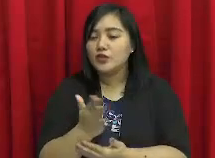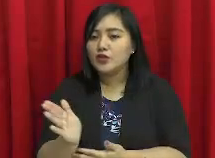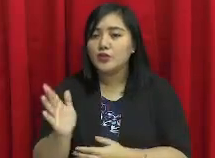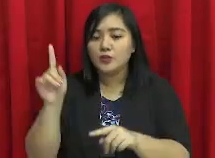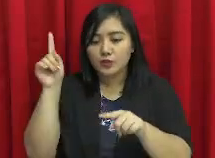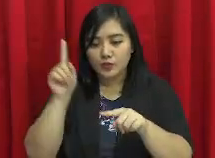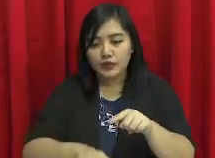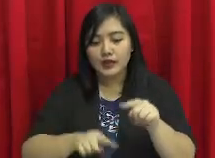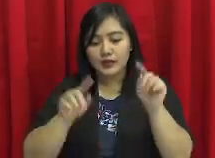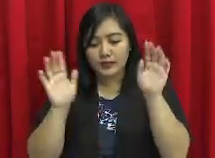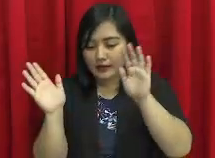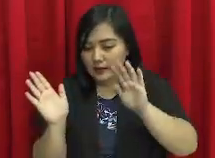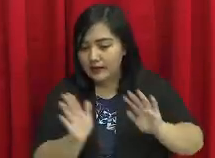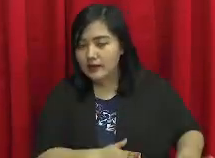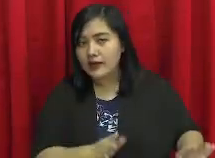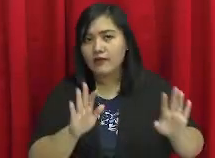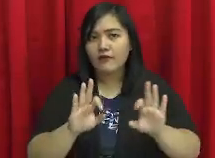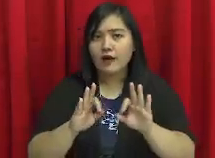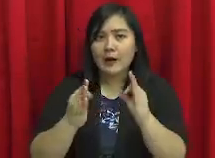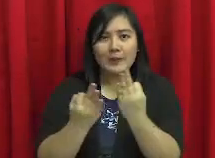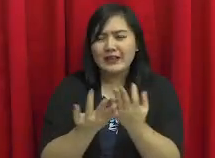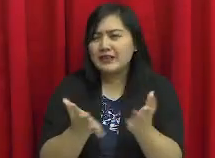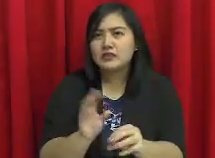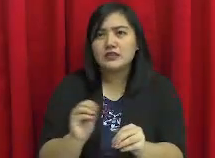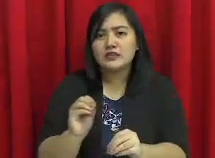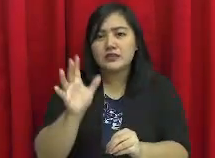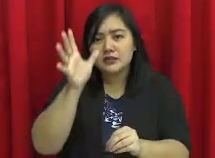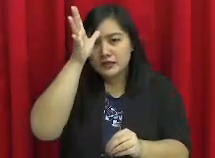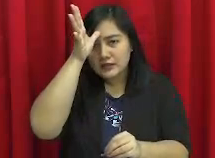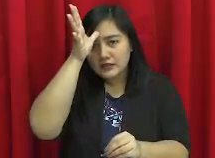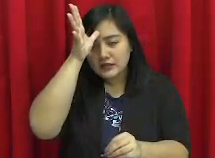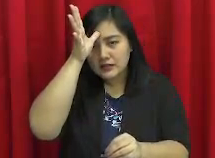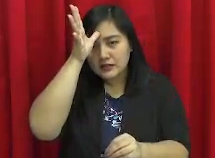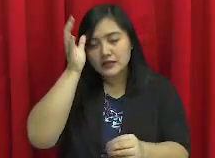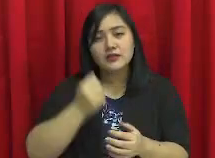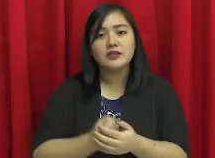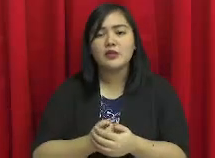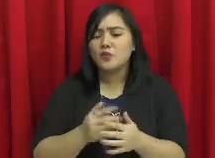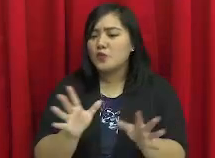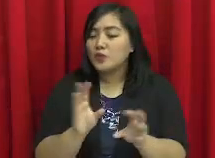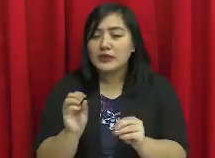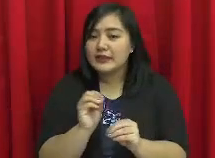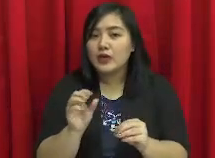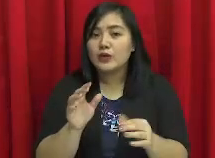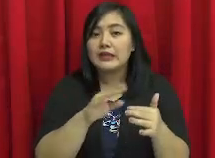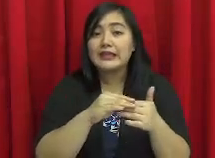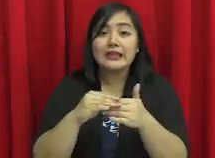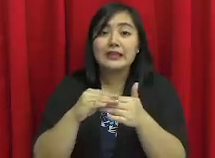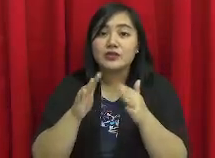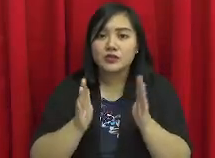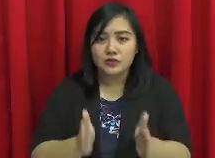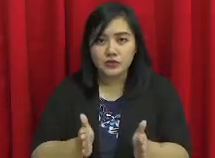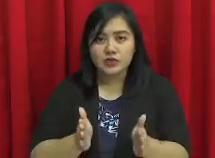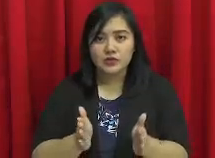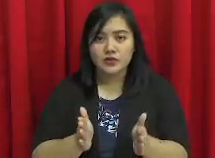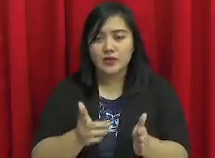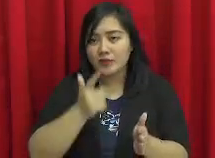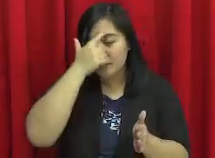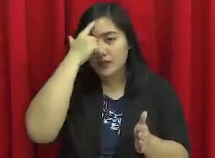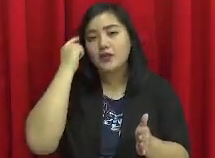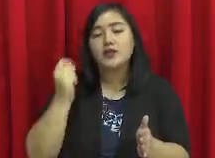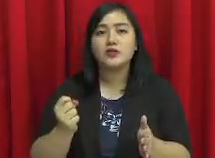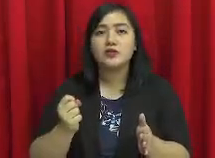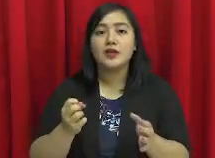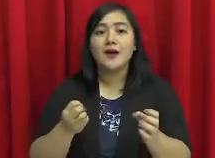family fatherless. That's right. It means leader without any leader. Because marami